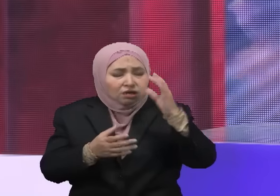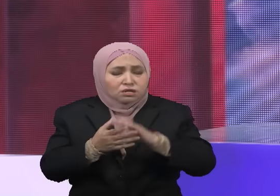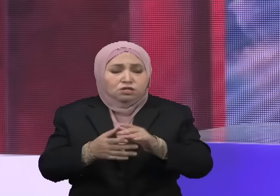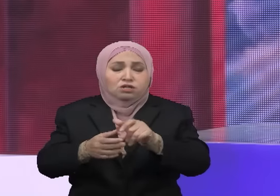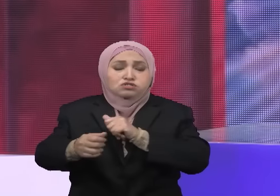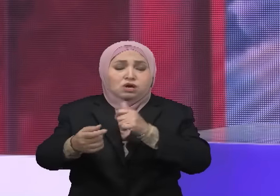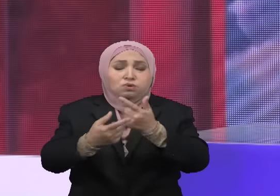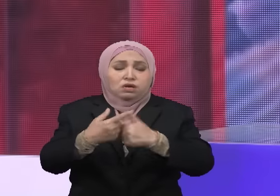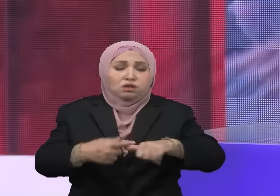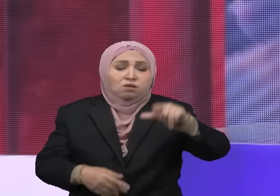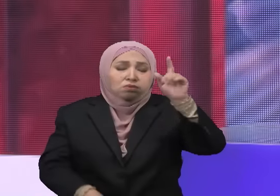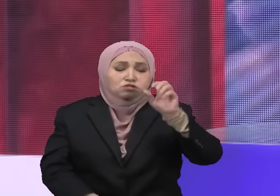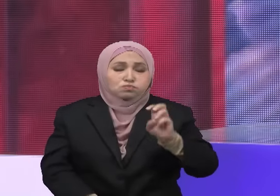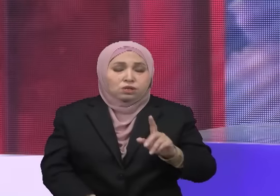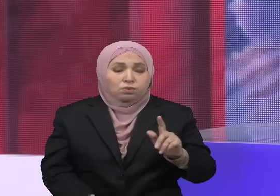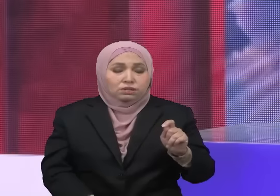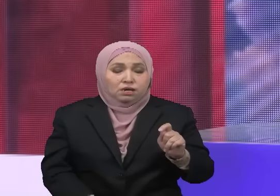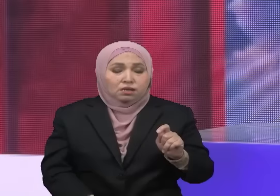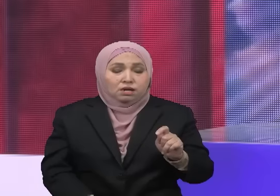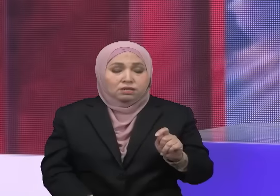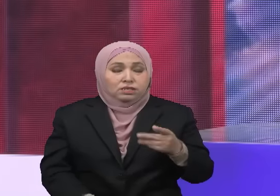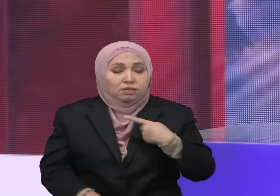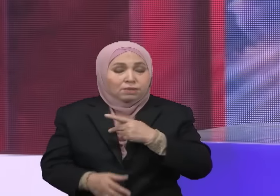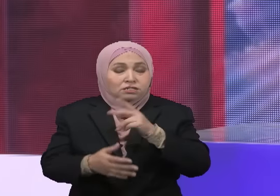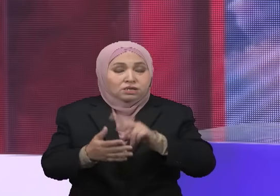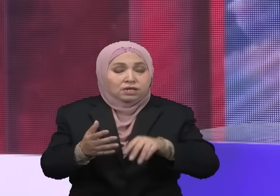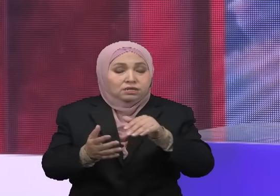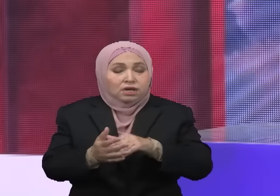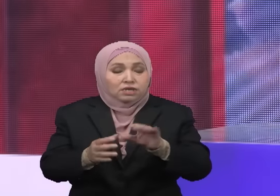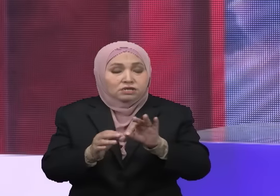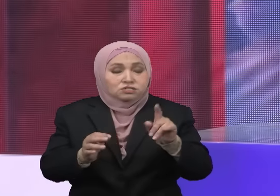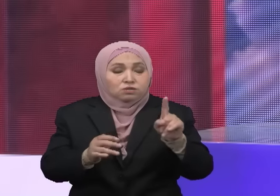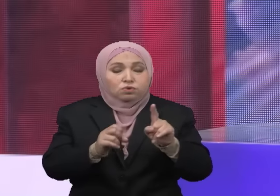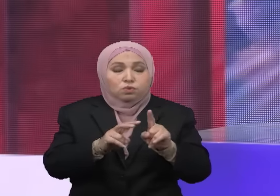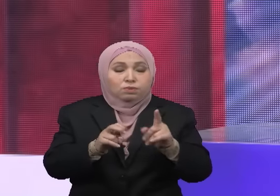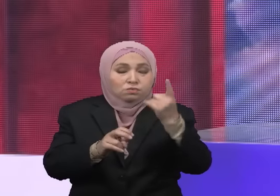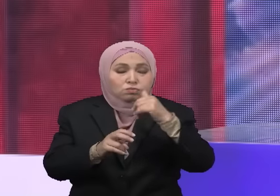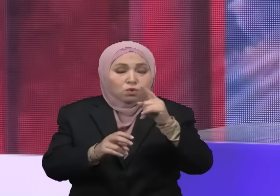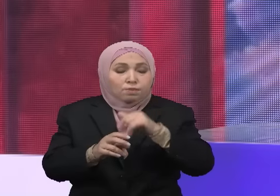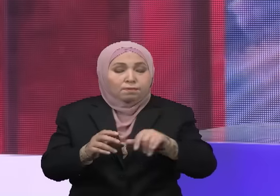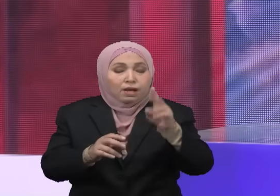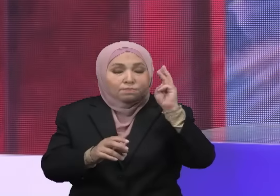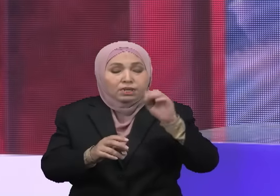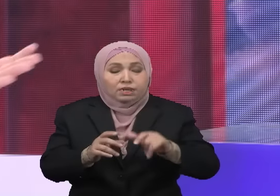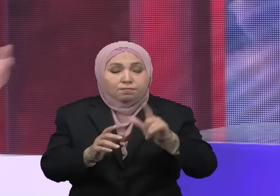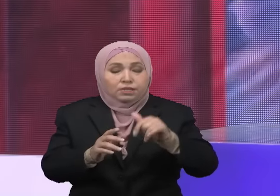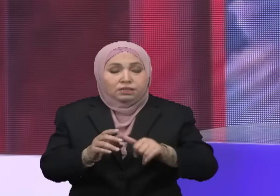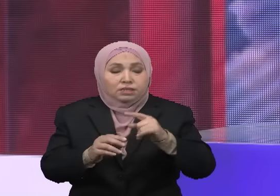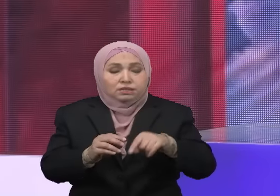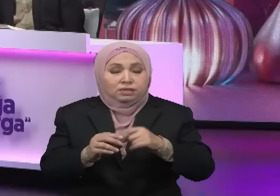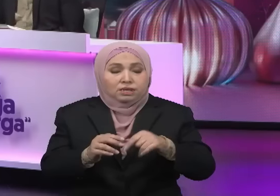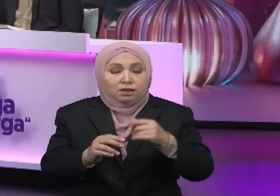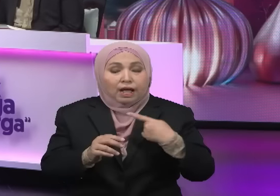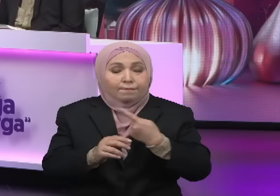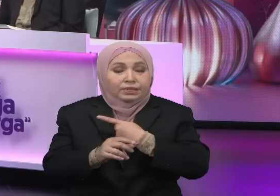jauh daripada Allah Subhanahu Wa Taala. Kita baca sekali lagi ayat 112. Untuk memahami lebih tentang perkara ini. Sama Zatir.